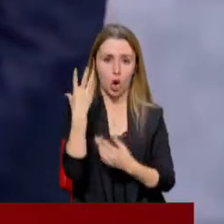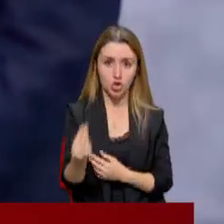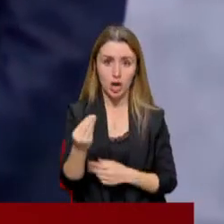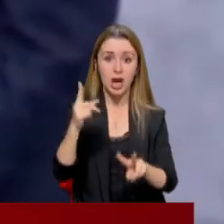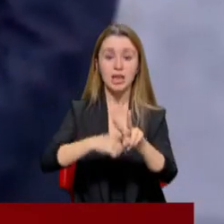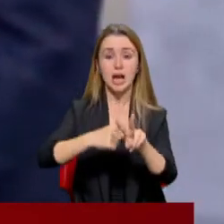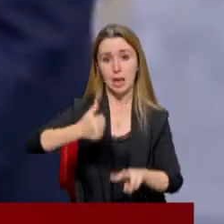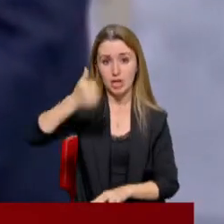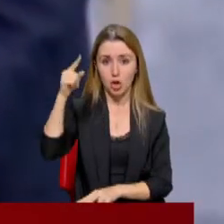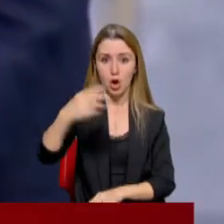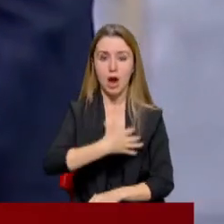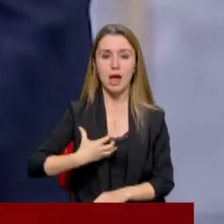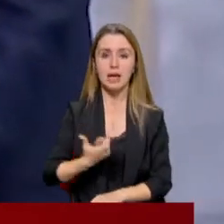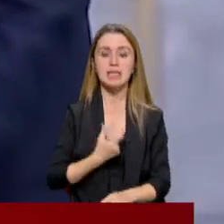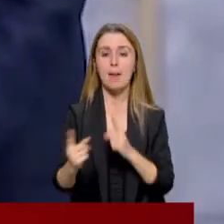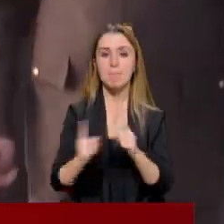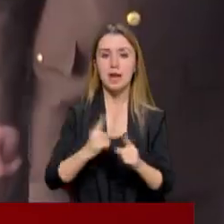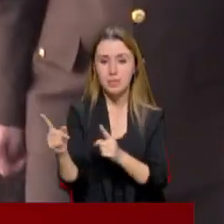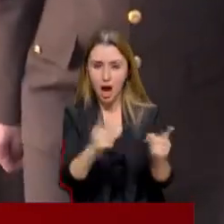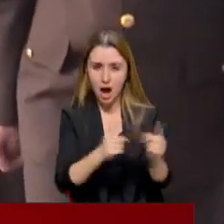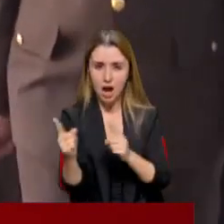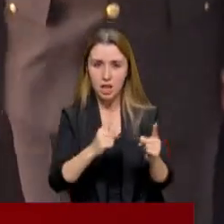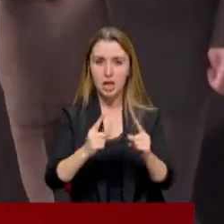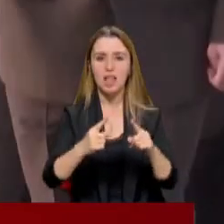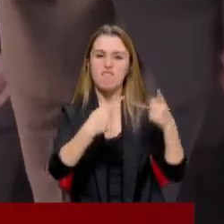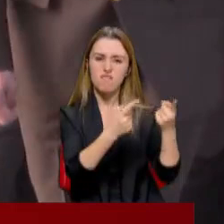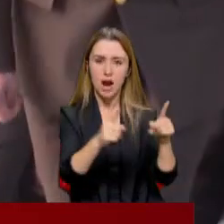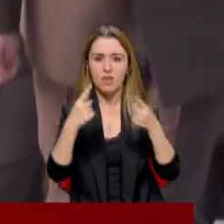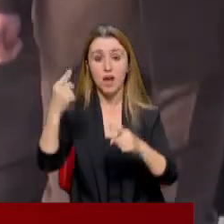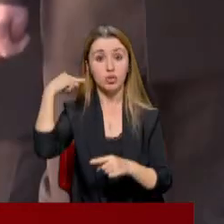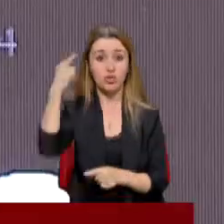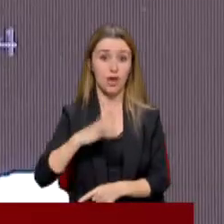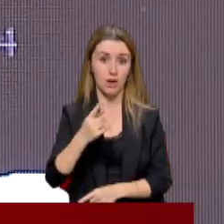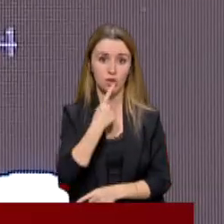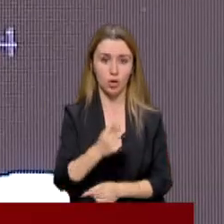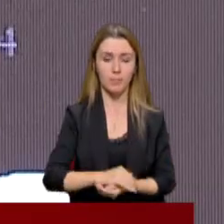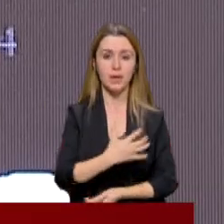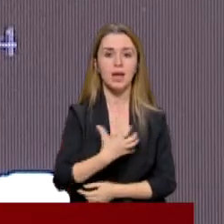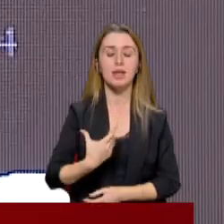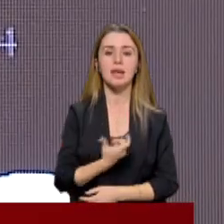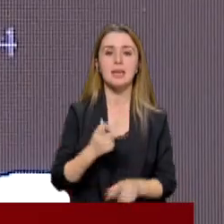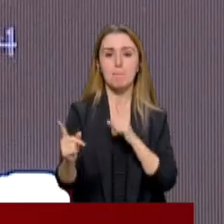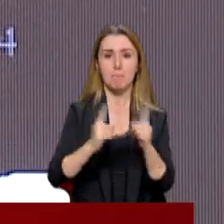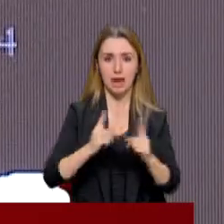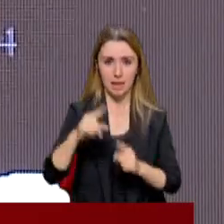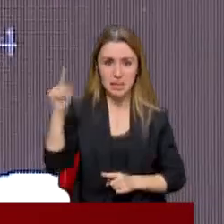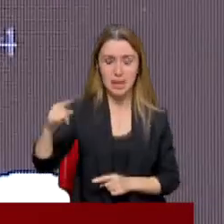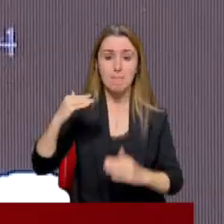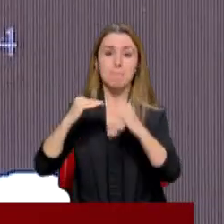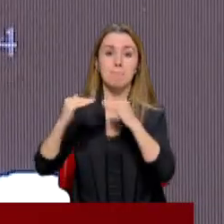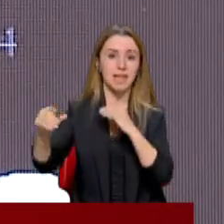Yargıtay başkanı Anayasa Mahkemesi ile aralarında ciddi görüş ayrılıklarının olduğunu söylemişti Anayasa Mahkemesi